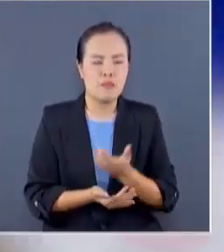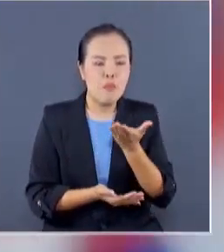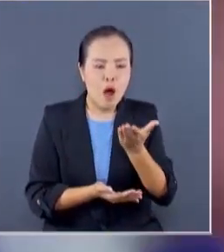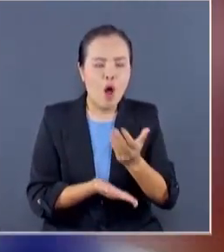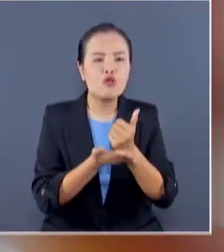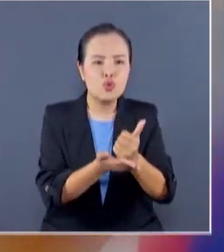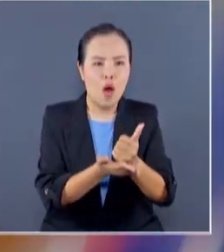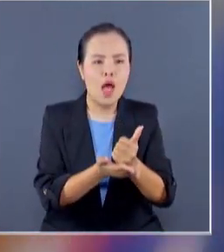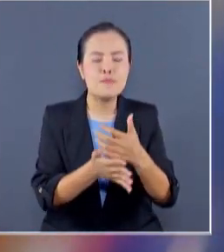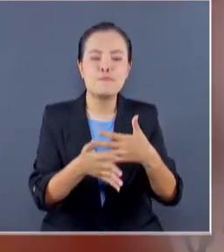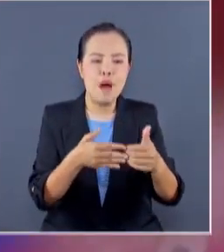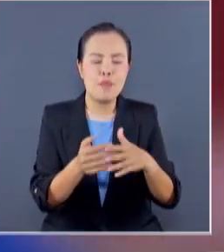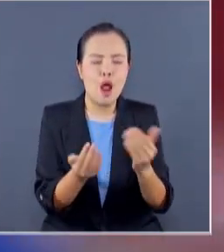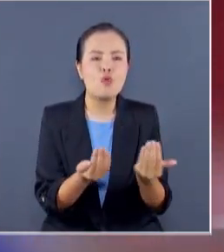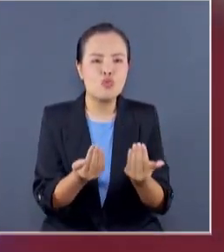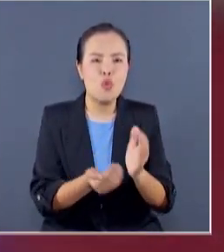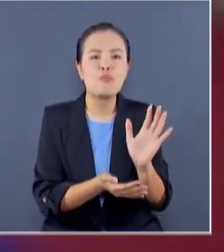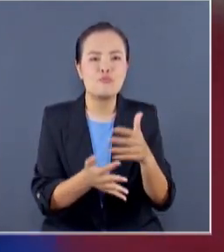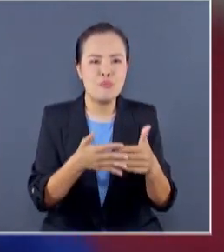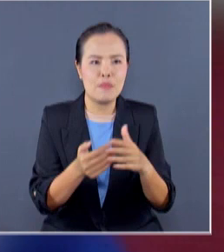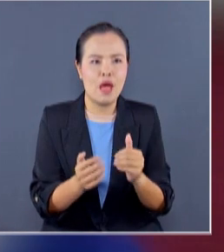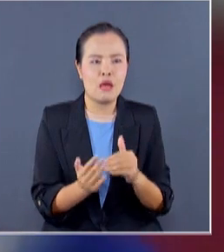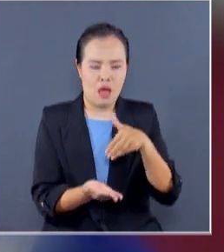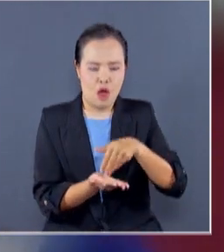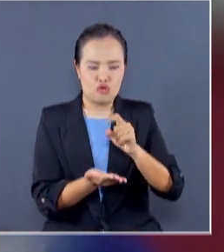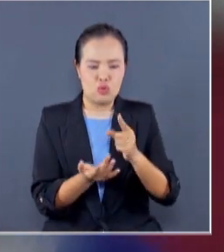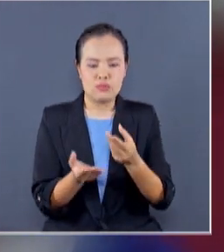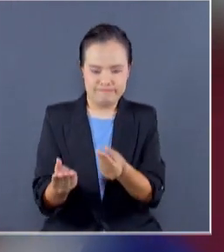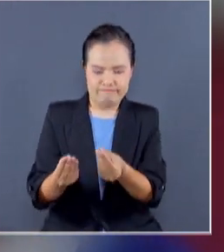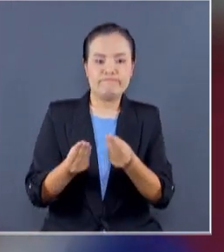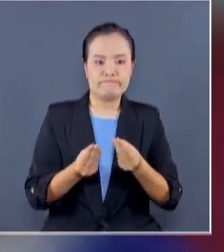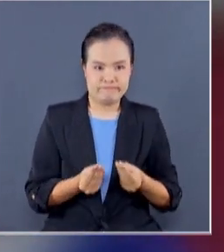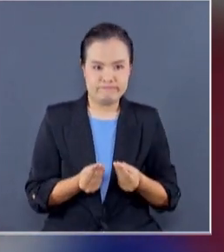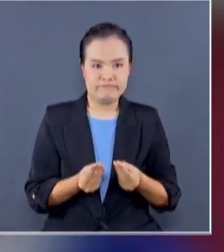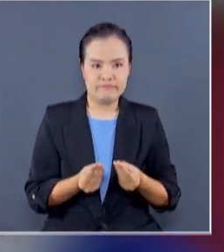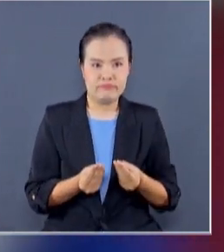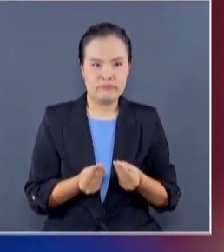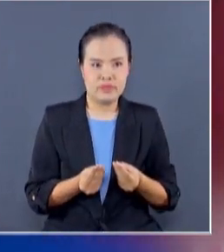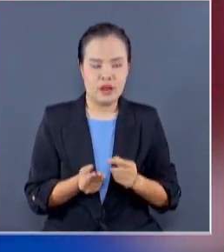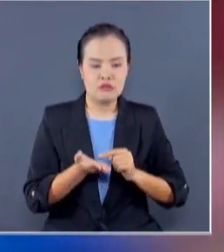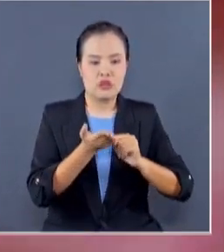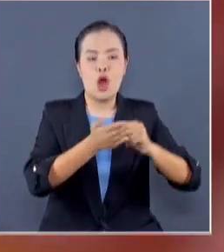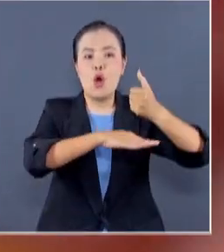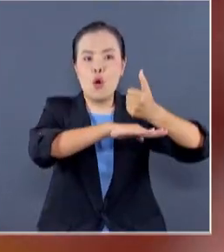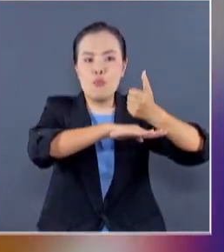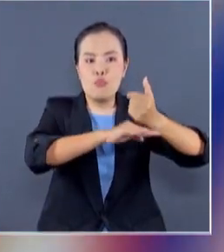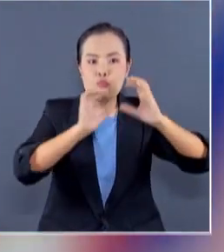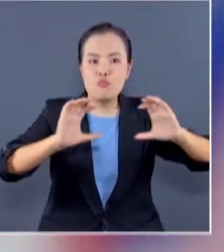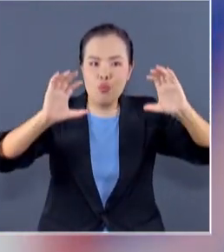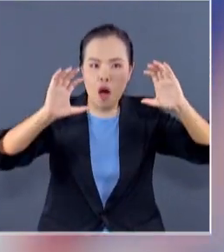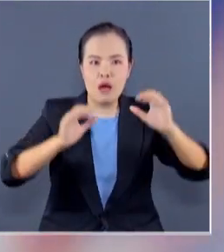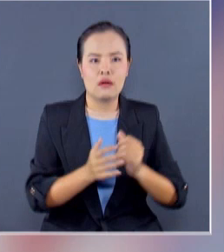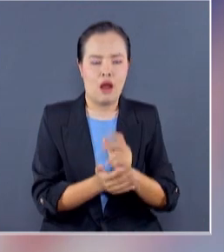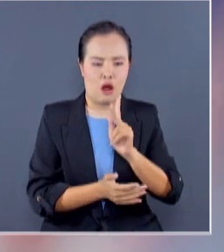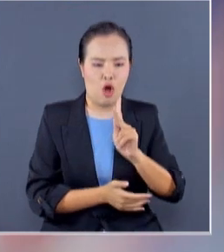ยเหลือนะลูกนะ ทางศูนย์ดำรงธรรมรับเรื่อง ค่ะรับเรื่องแล้วก็เสนอท่านผู้ว่าแล้วก็ส่งไปให